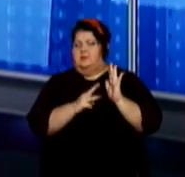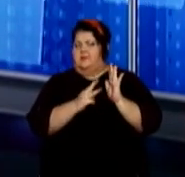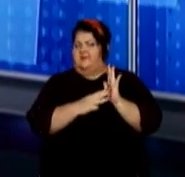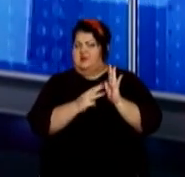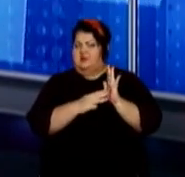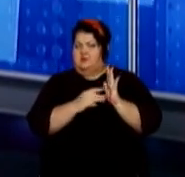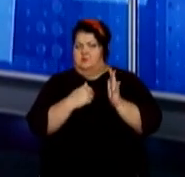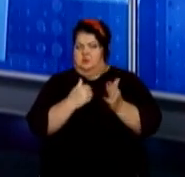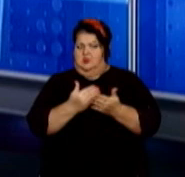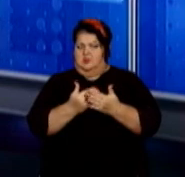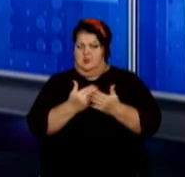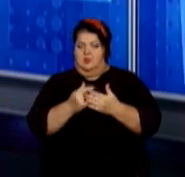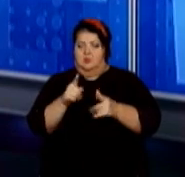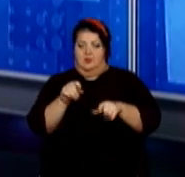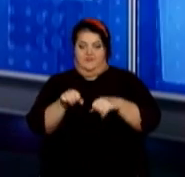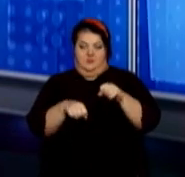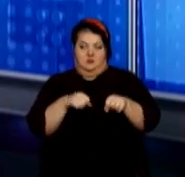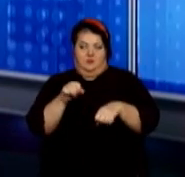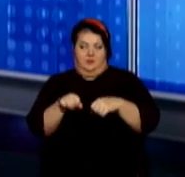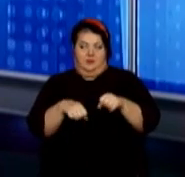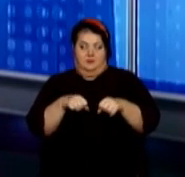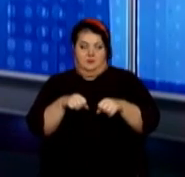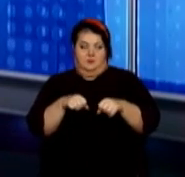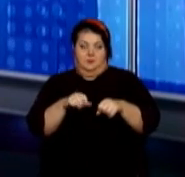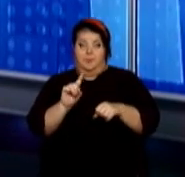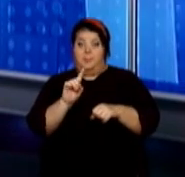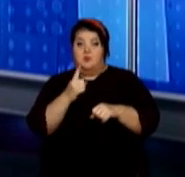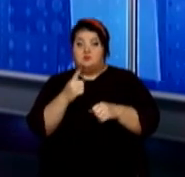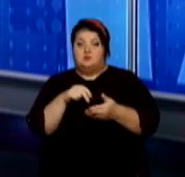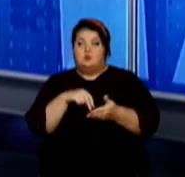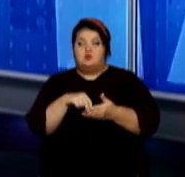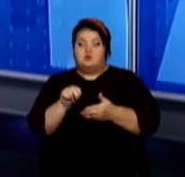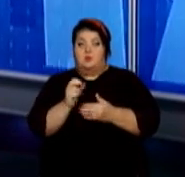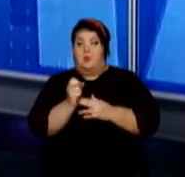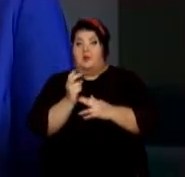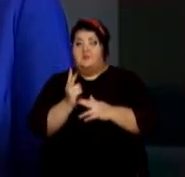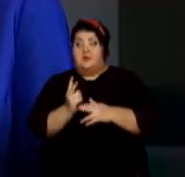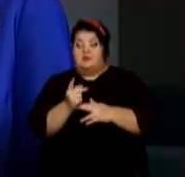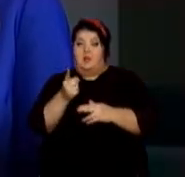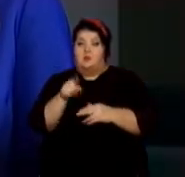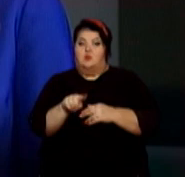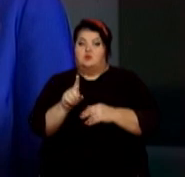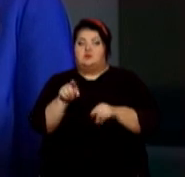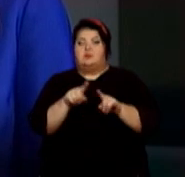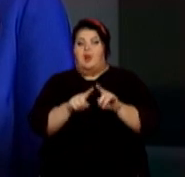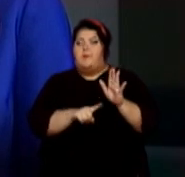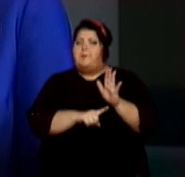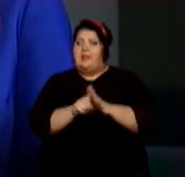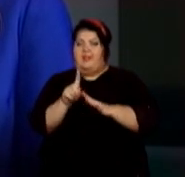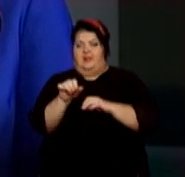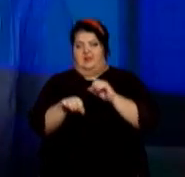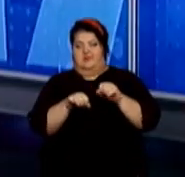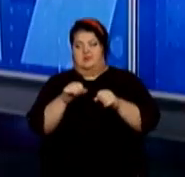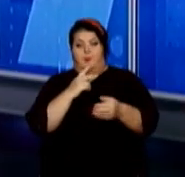78, мені здається, самих цих велосипедів. Чому закупляємо саме 12? Тому що це також пілотні велосипеди,